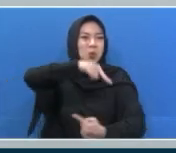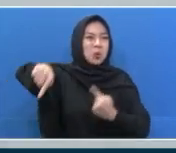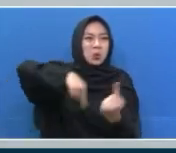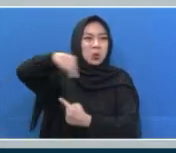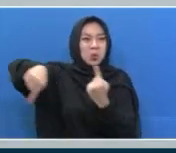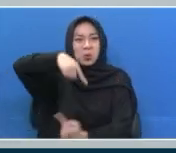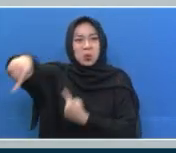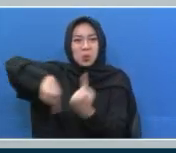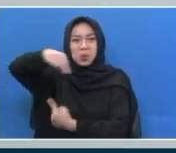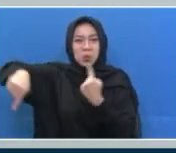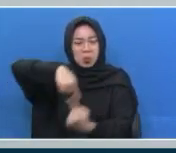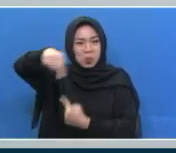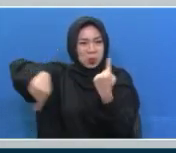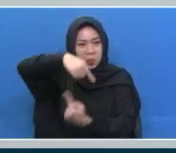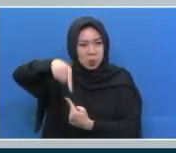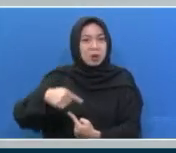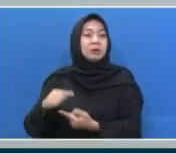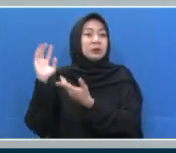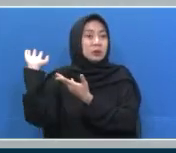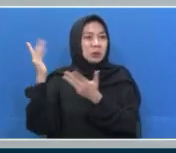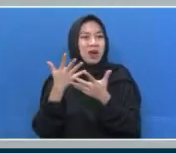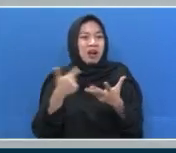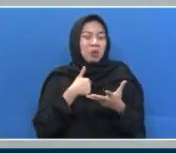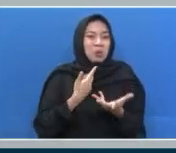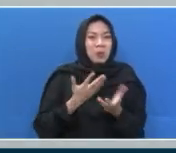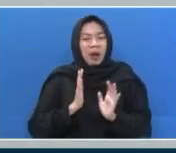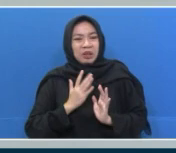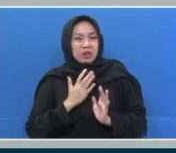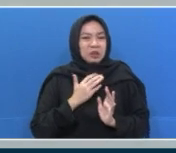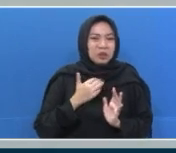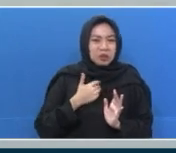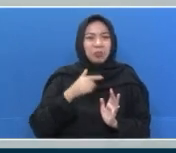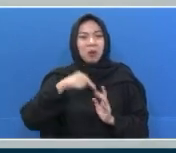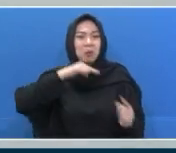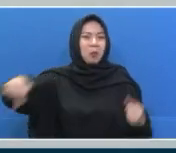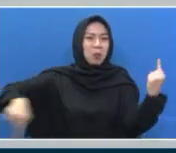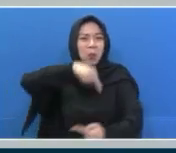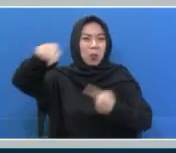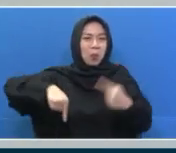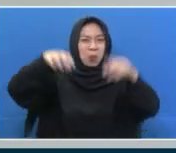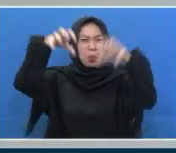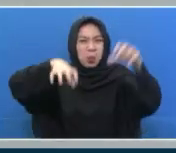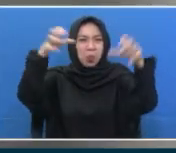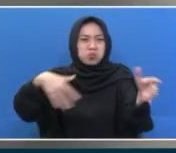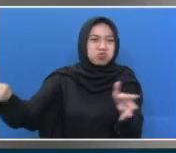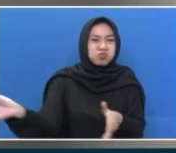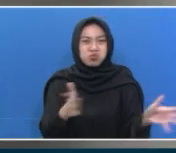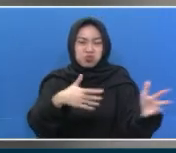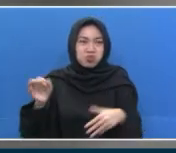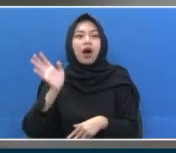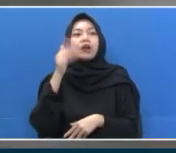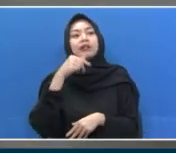terjadi di Indramayu Jawa Barat peristiwa ini sempat membuat warga panik lantaran tiupan angin disertai hujan lebat